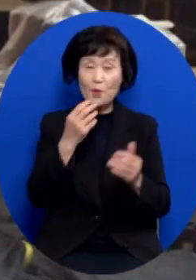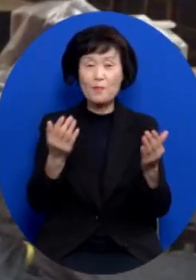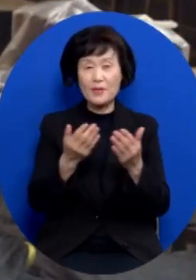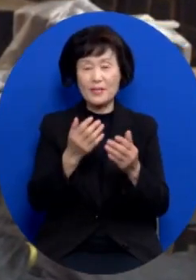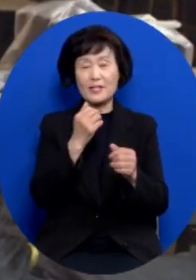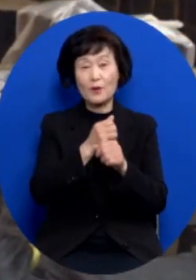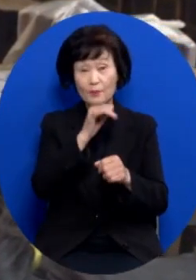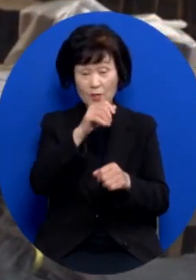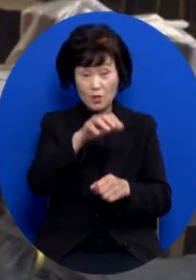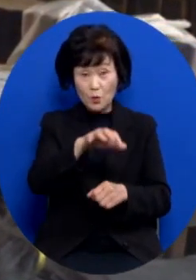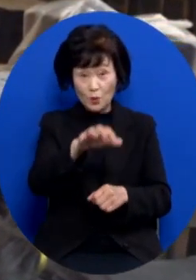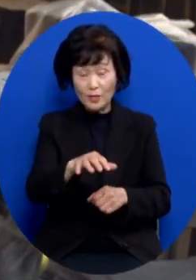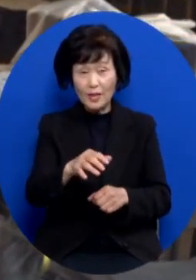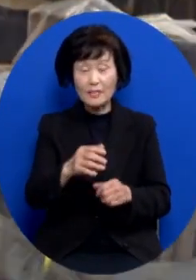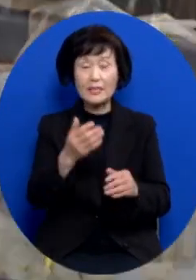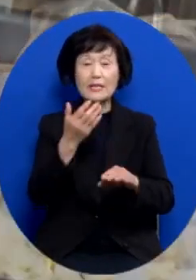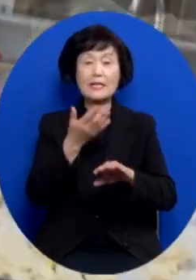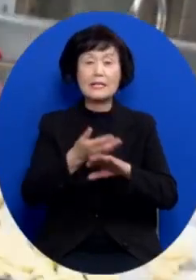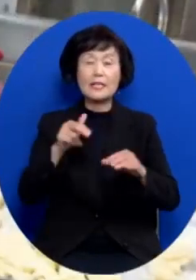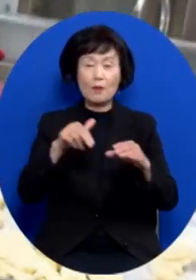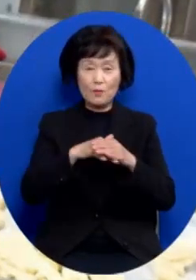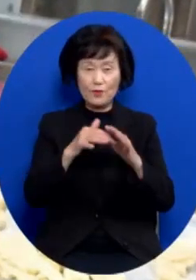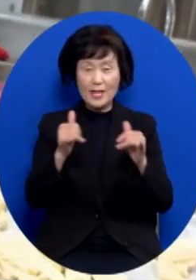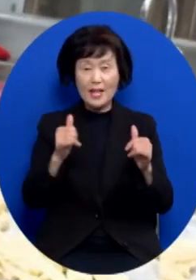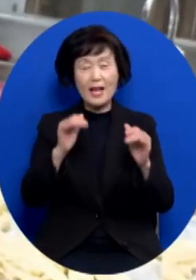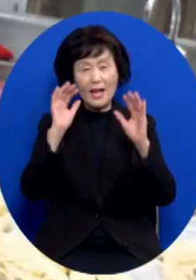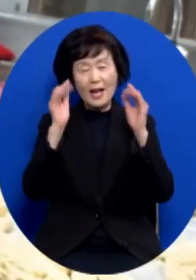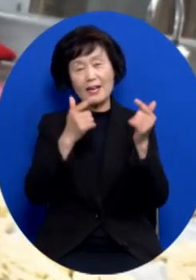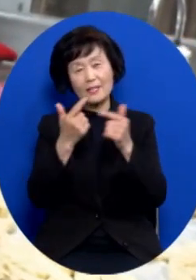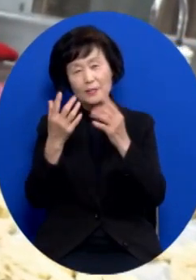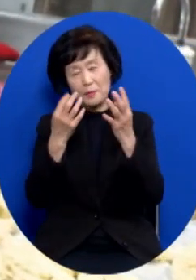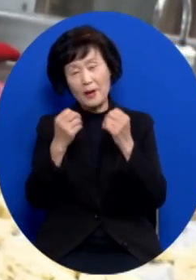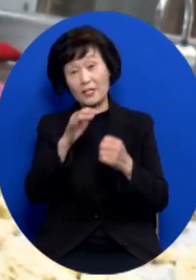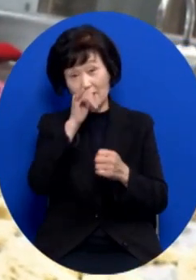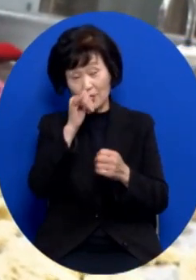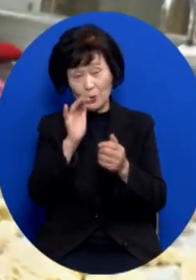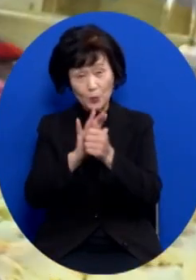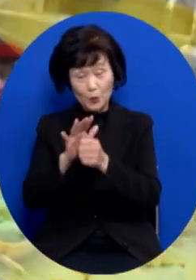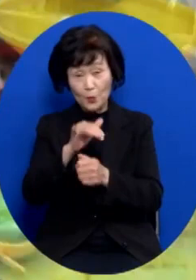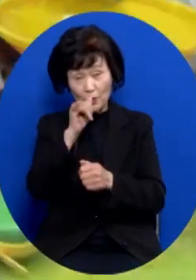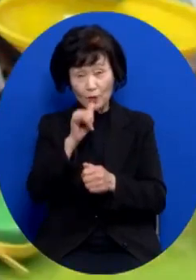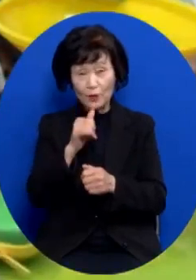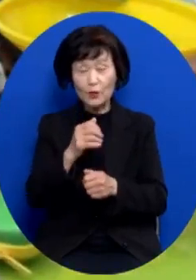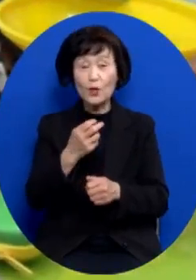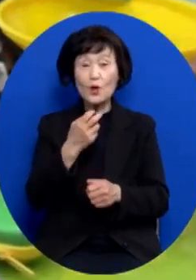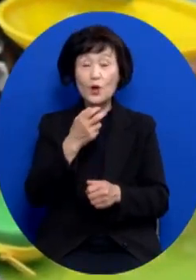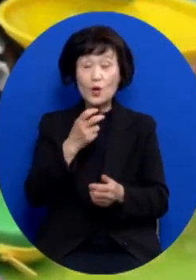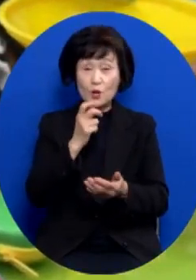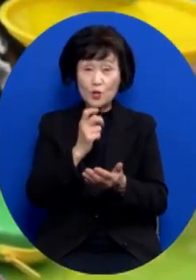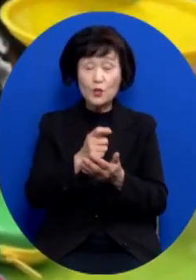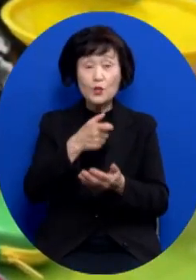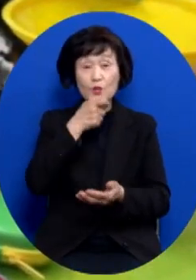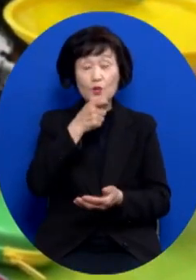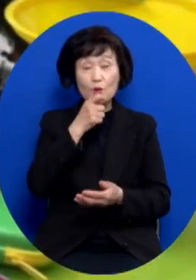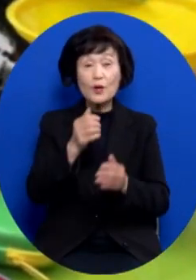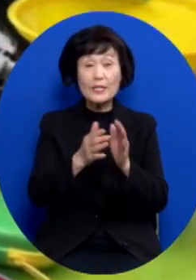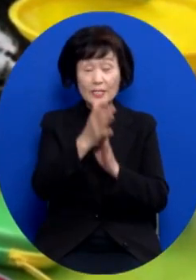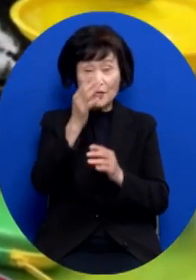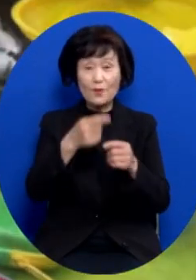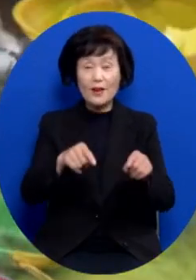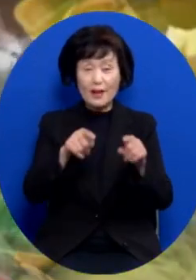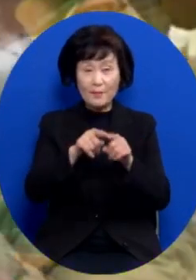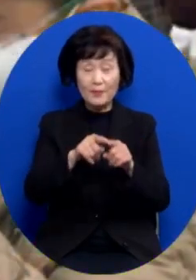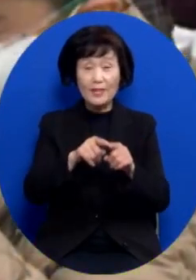사실 다문화 아이들이 많이 살고 있기 때문에 그 다문화 아이들을 저희들의 돌보고 있고 또 수원시와 협조해서 수원시 관내에 있는